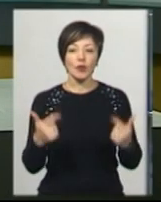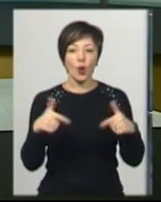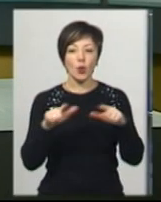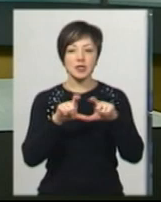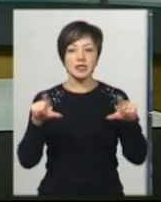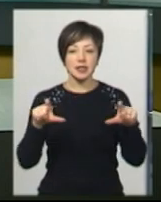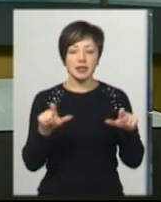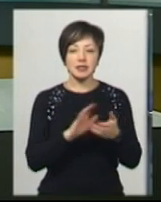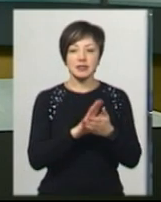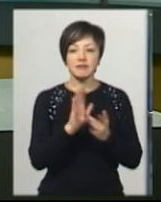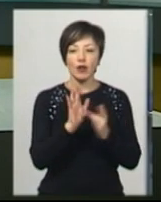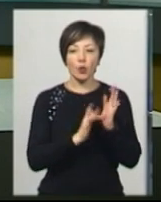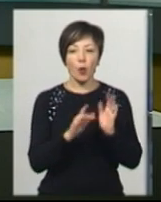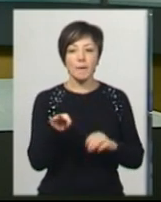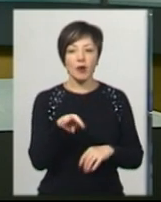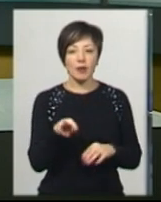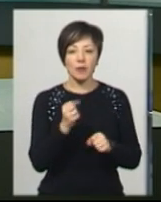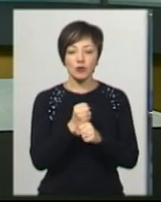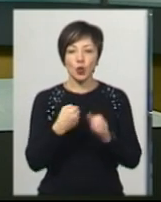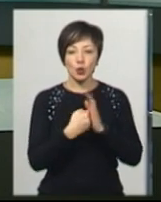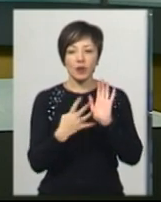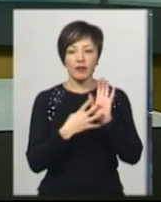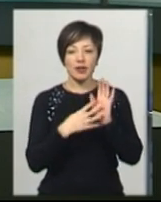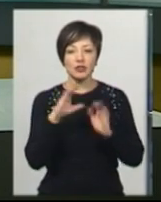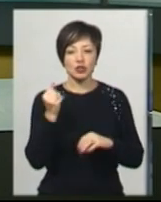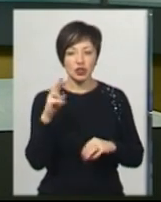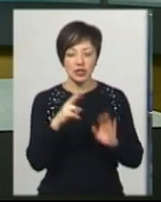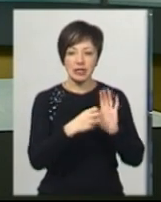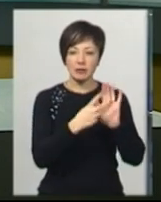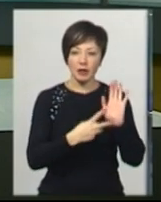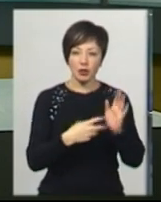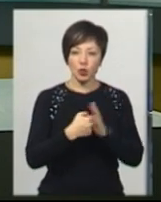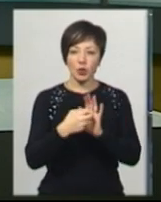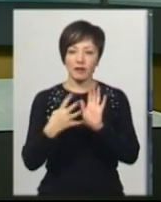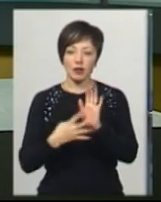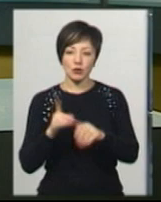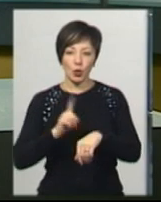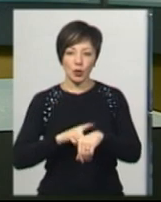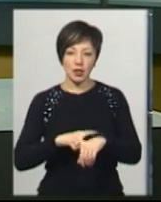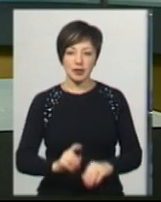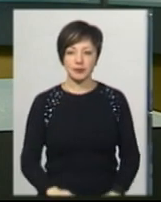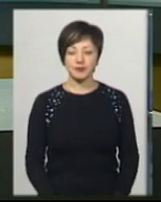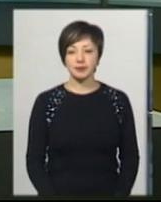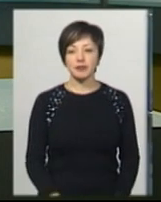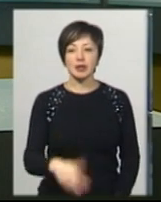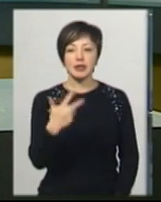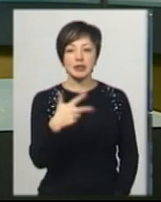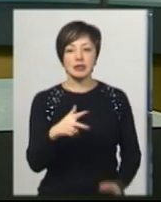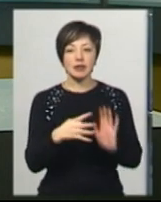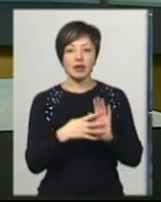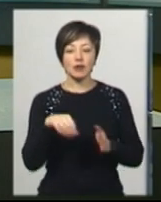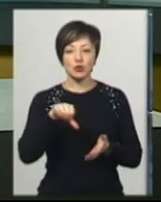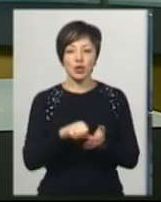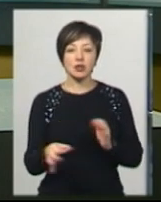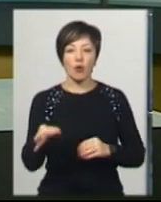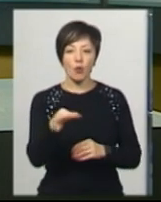Святого Миколая працюватиме в Хмельницькому до 9 січня з 17 до 19 години. 39 учасників